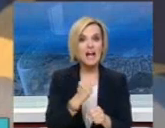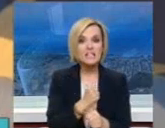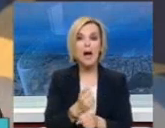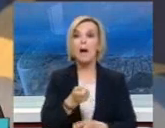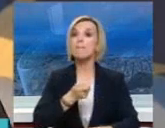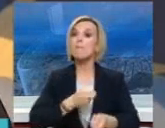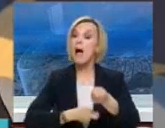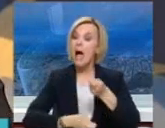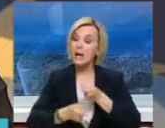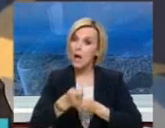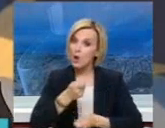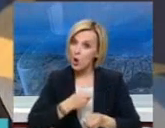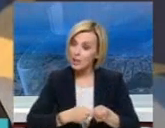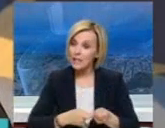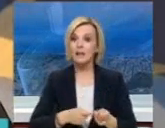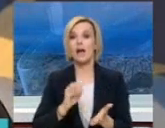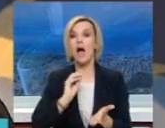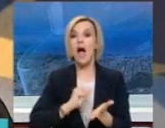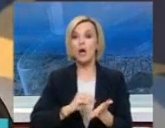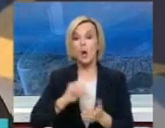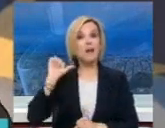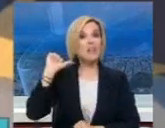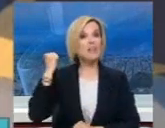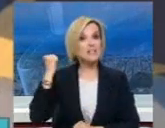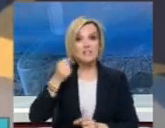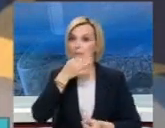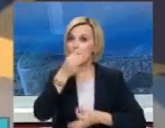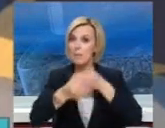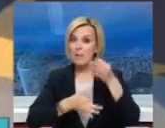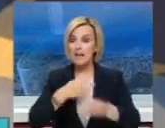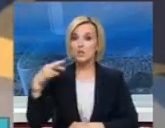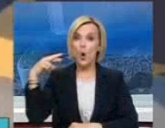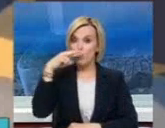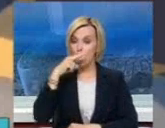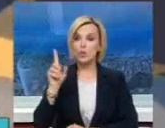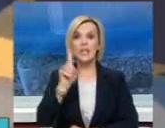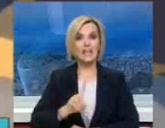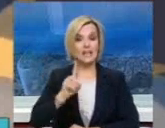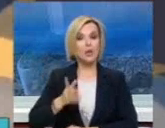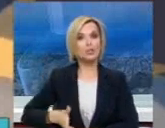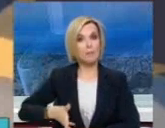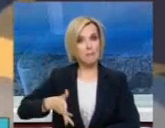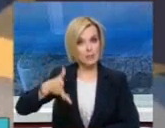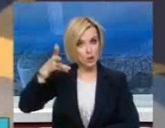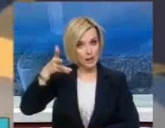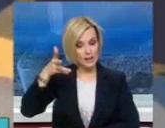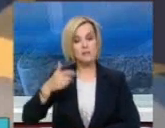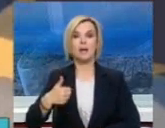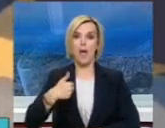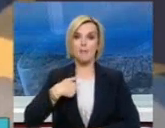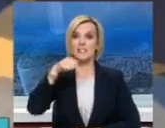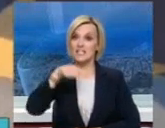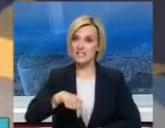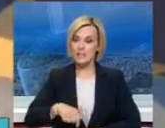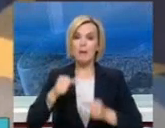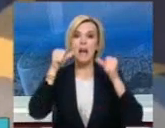παραγωγής, και στη συνέχεια του χθεσινού διαγγέλματος του Πρωθυπουργού Κυριάκου Μητσοτάκη, ανακοινώνουμε και